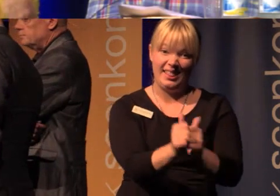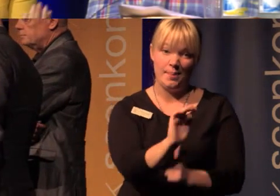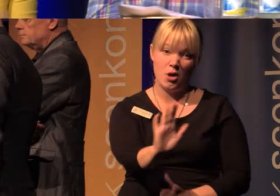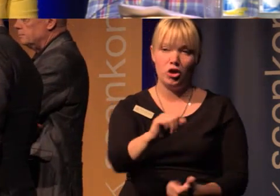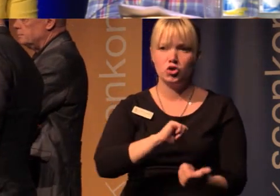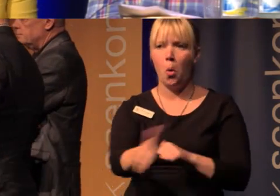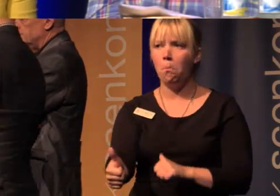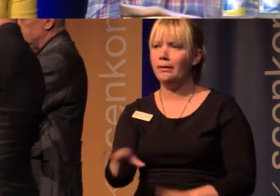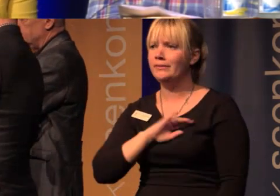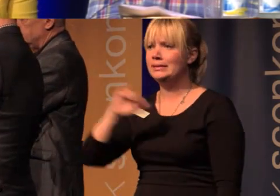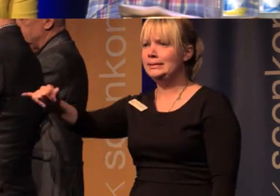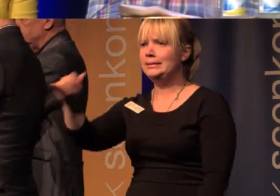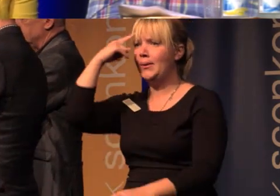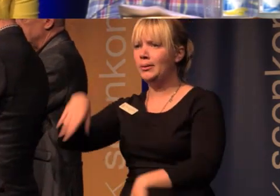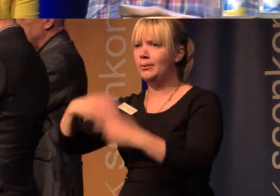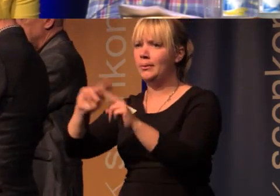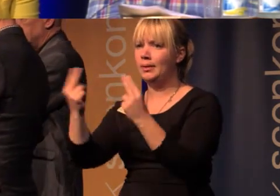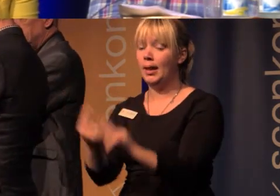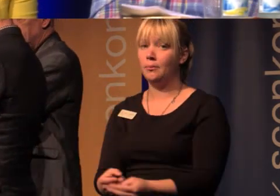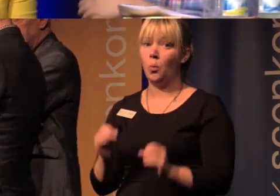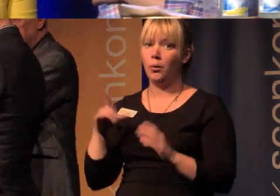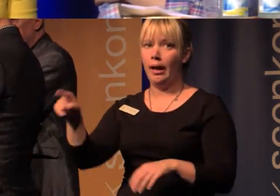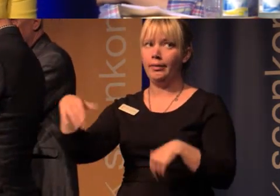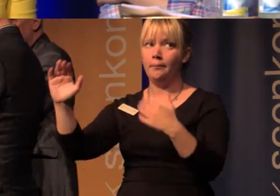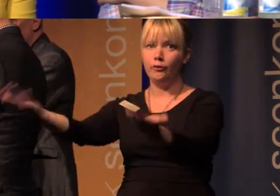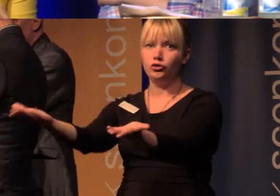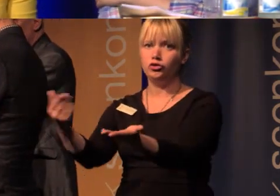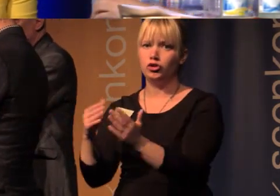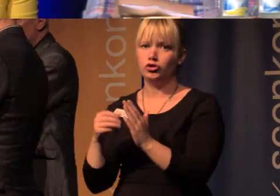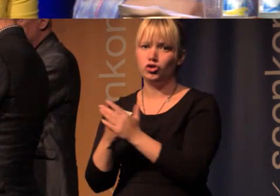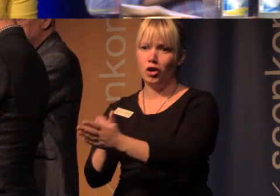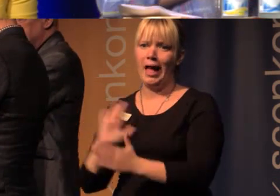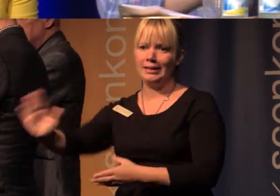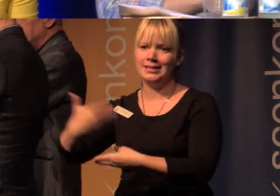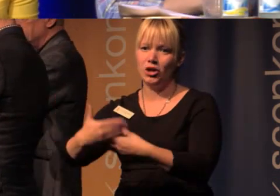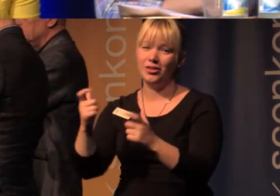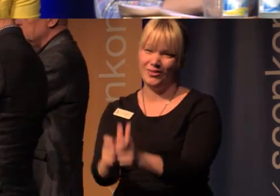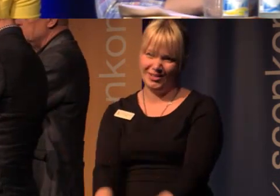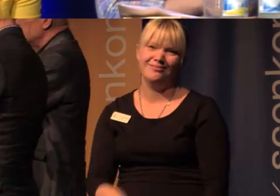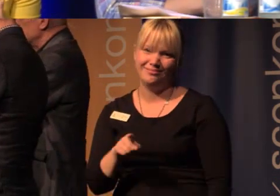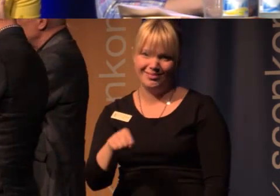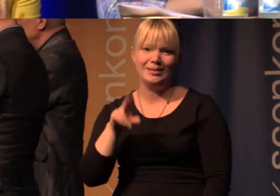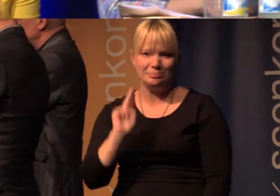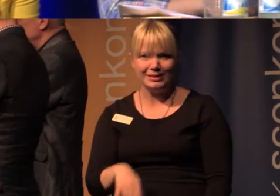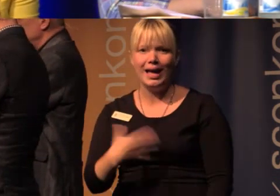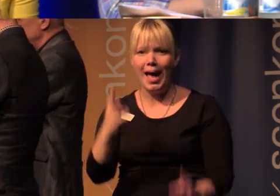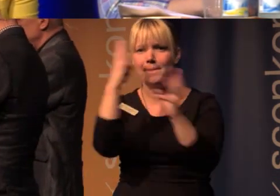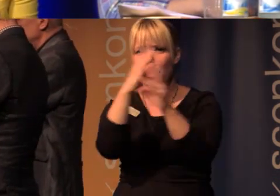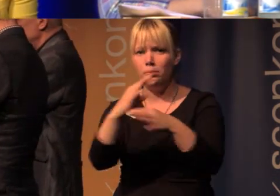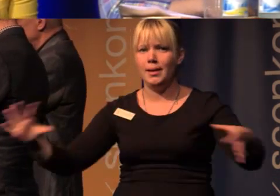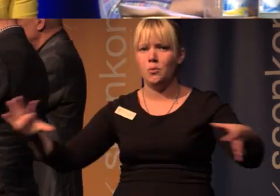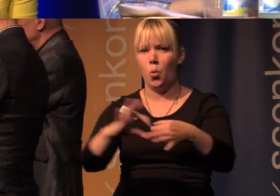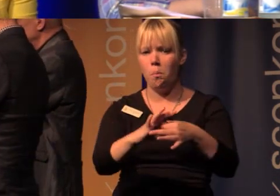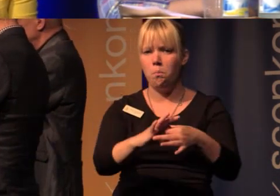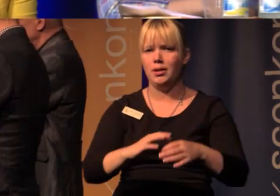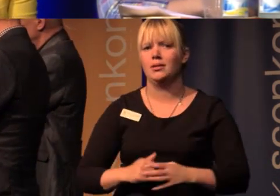kulturnämndens liksom, råkar få stöd till just sin teaterförening. Och det här tycker jag är ganska problematiskt. Alltså man behöver inse att det är